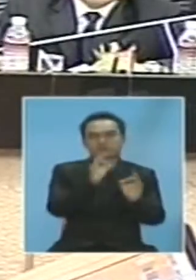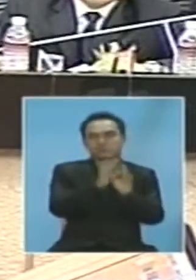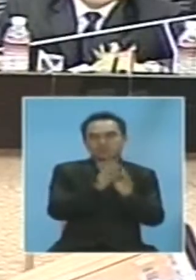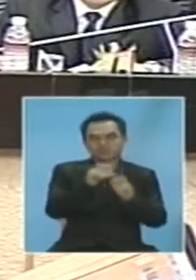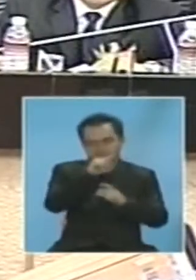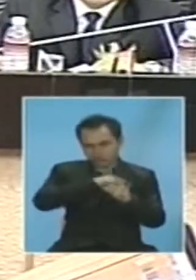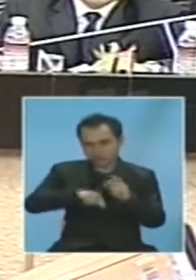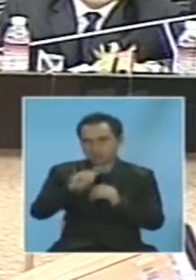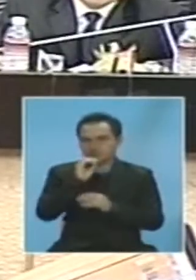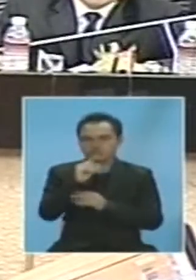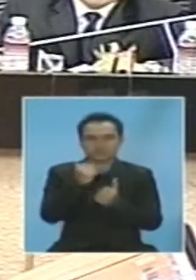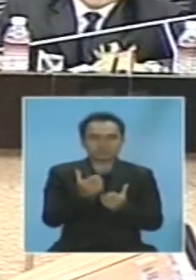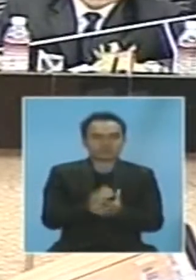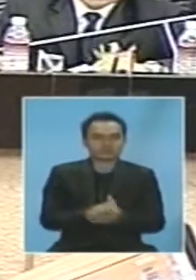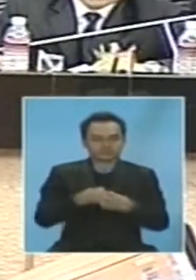นวณว่า